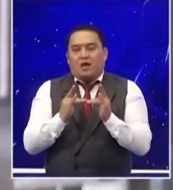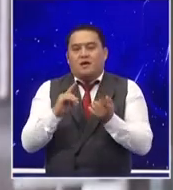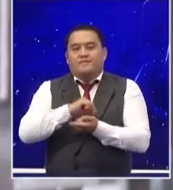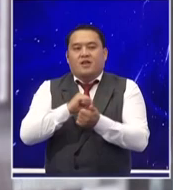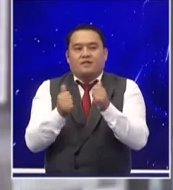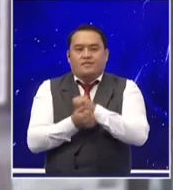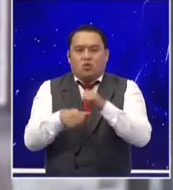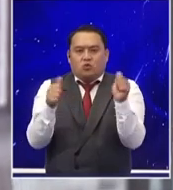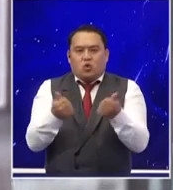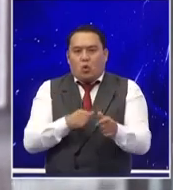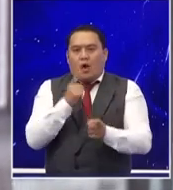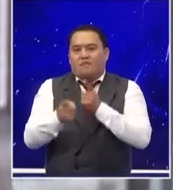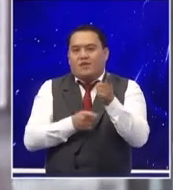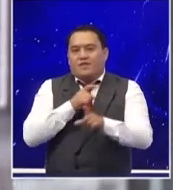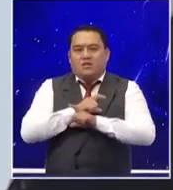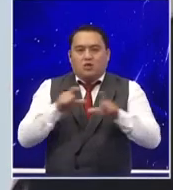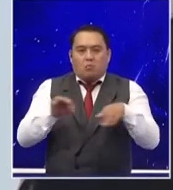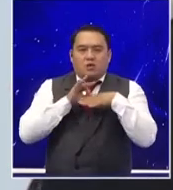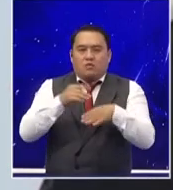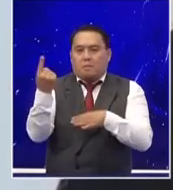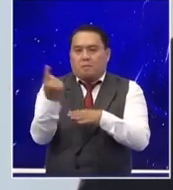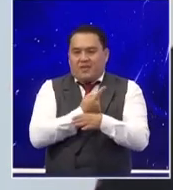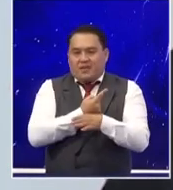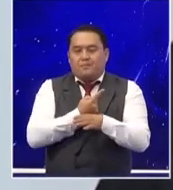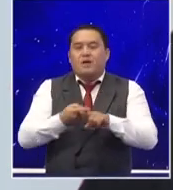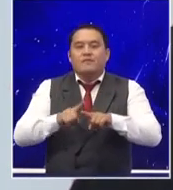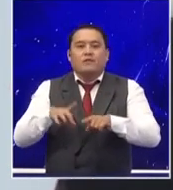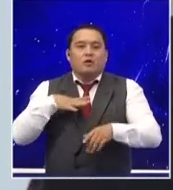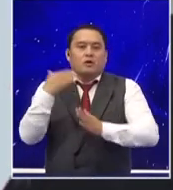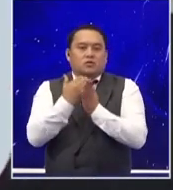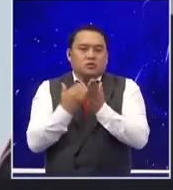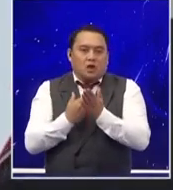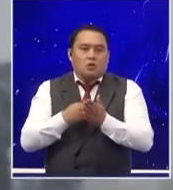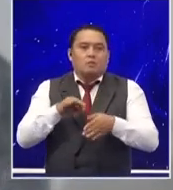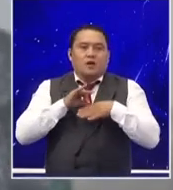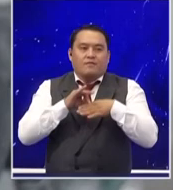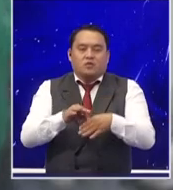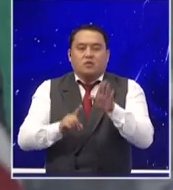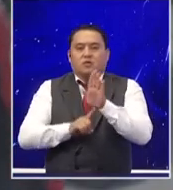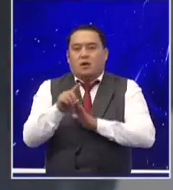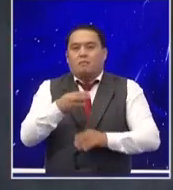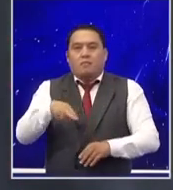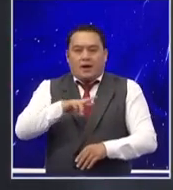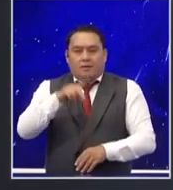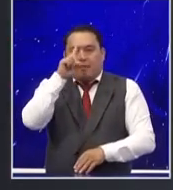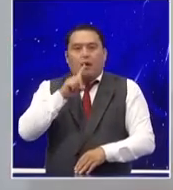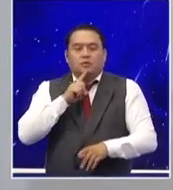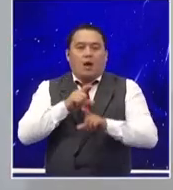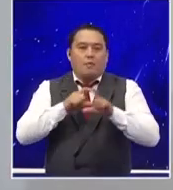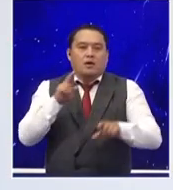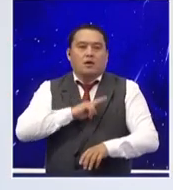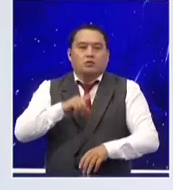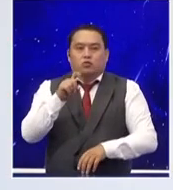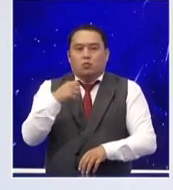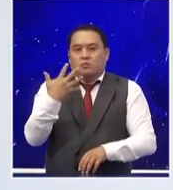фасада серьезное обновление здания проводится впервые работы по дорожной карте занятости здесь начались мае месяце на объекте трудятся